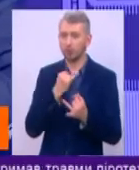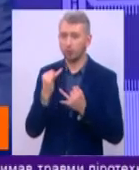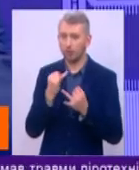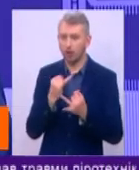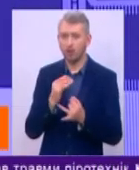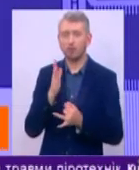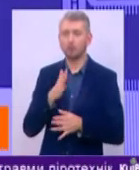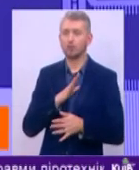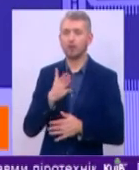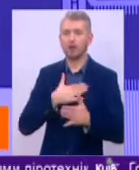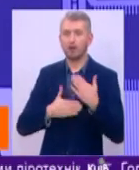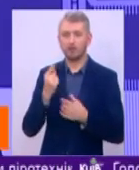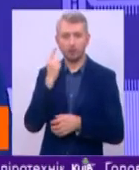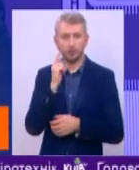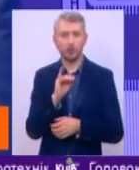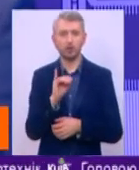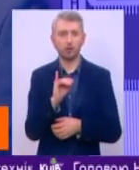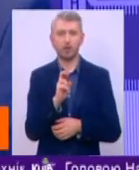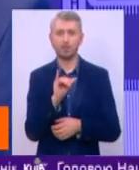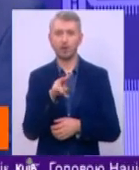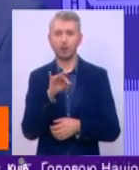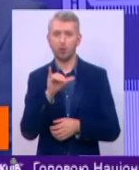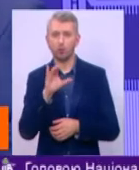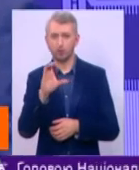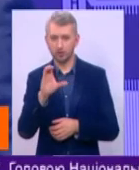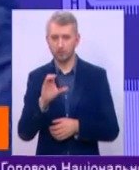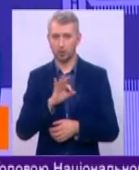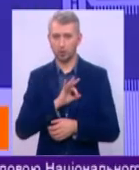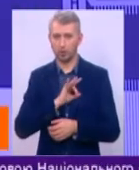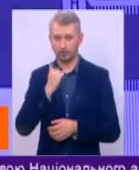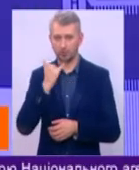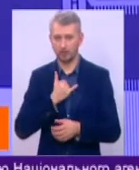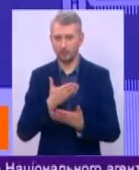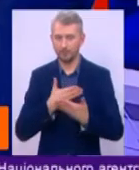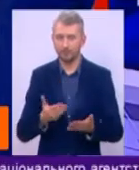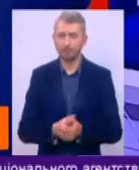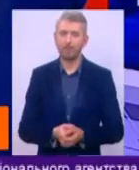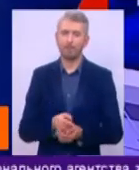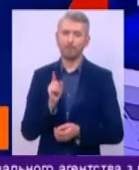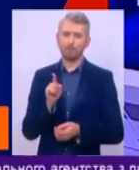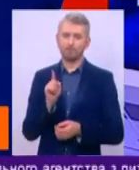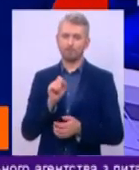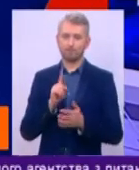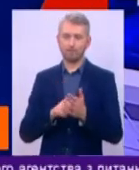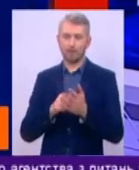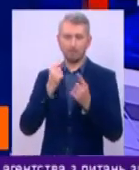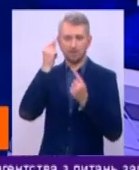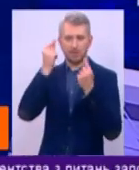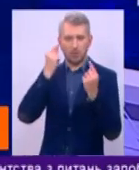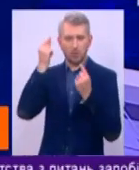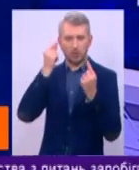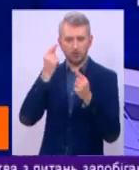Був радий вас чути. Юрій Білус, юрист, доєднувався до нашого обговорення. Пані Галино, ось той момент психологічний,